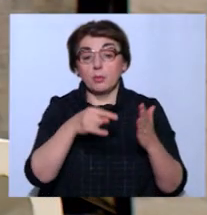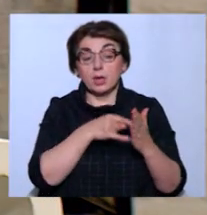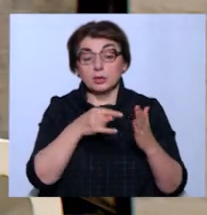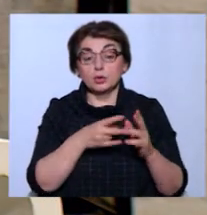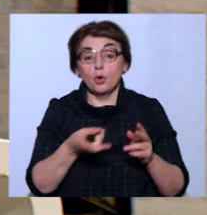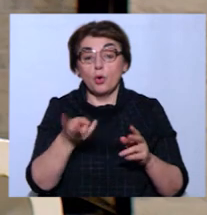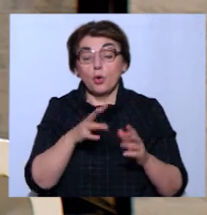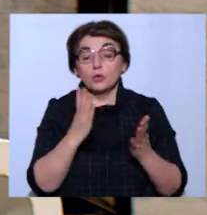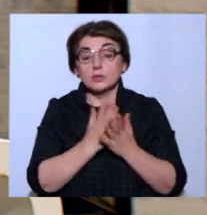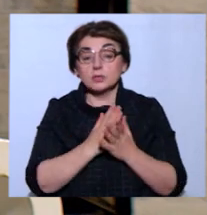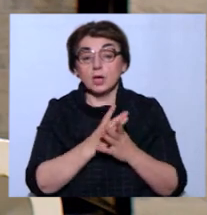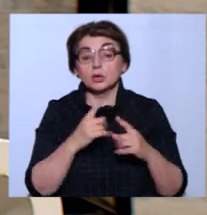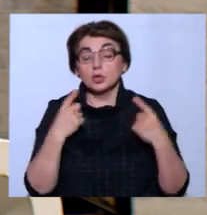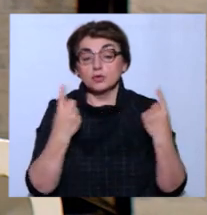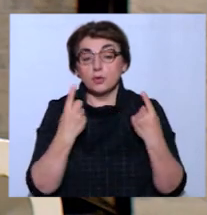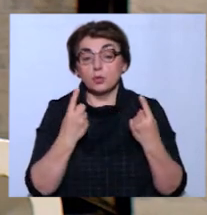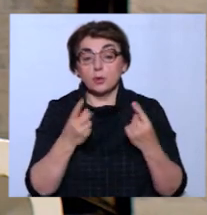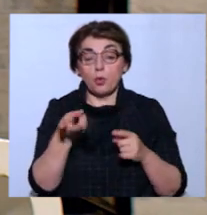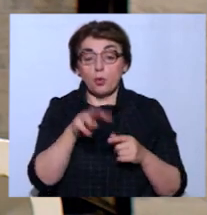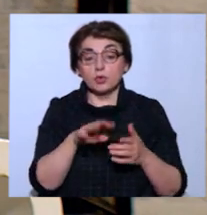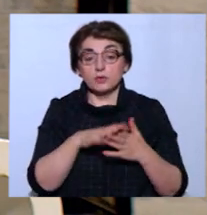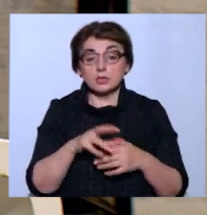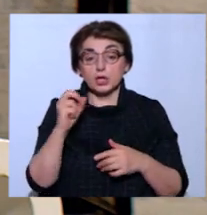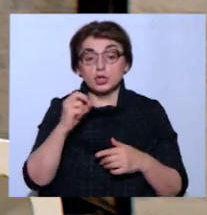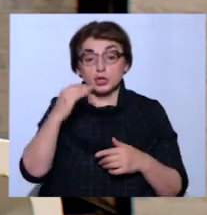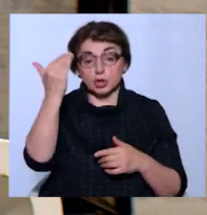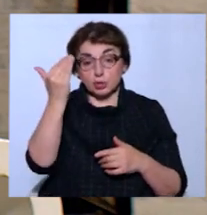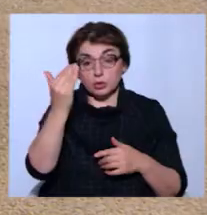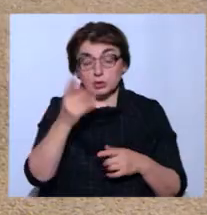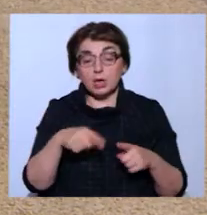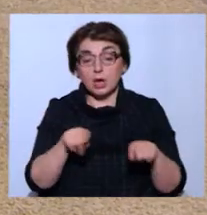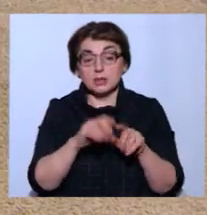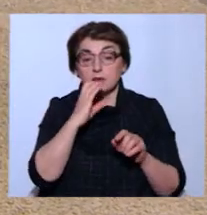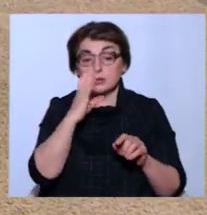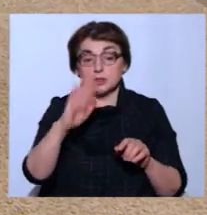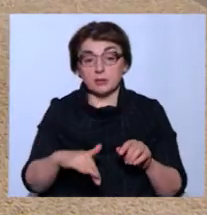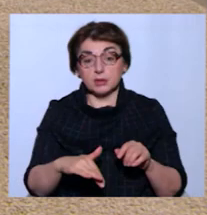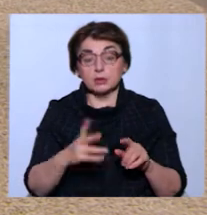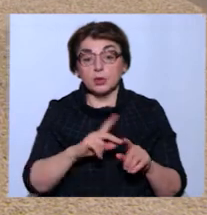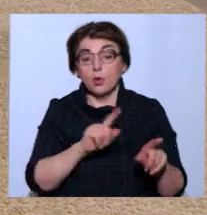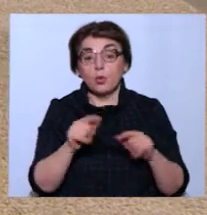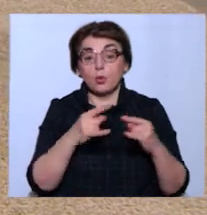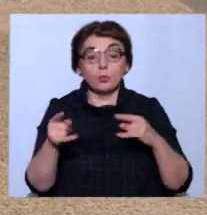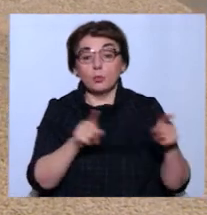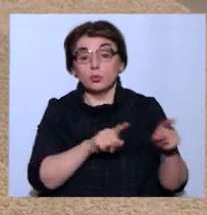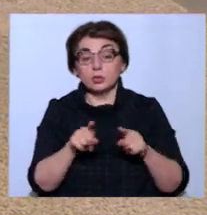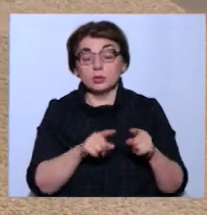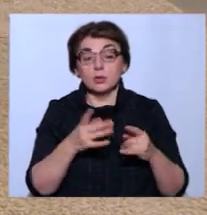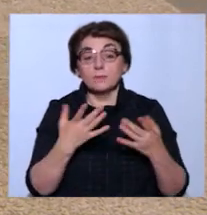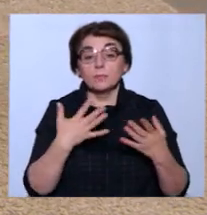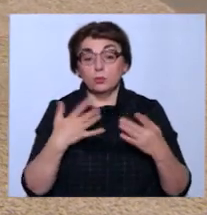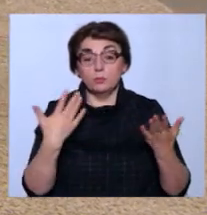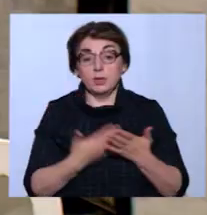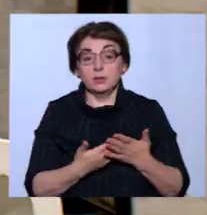ორივე მაგნიტს აქვს ბუნებრივია ჩრდილოეთ და სამხრეთ პოლუსი. მოდით ახლა ნახოთ, როგორ ურთიერთქმედებენ ისინი ერთმანეთთან. თუ